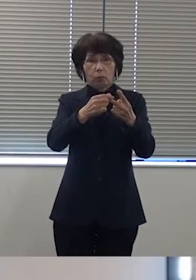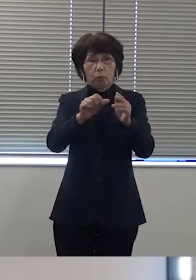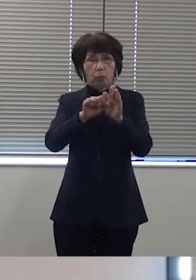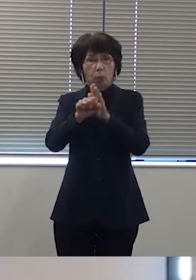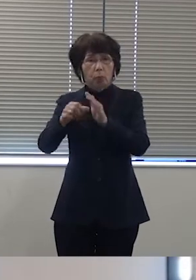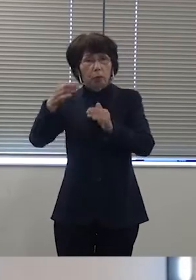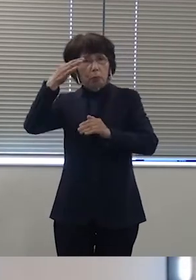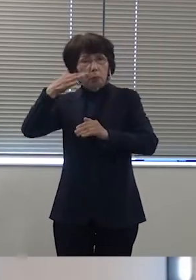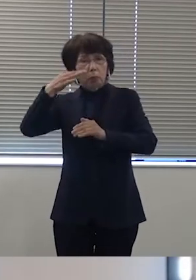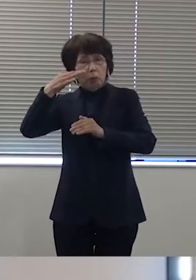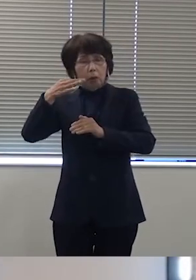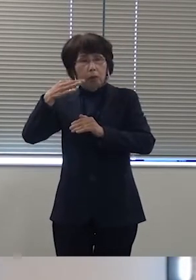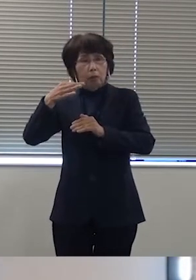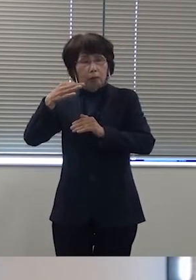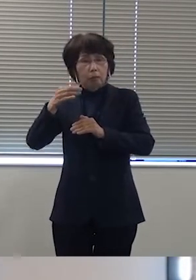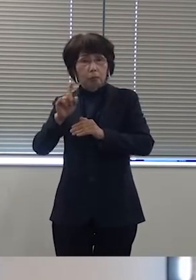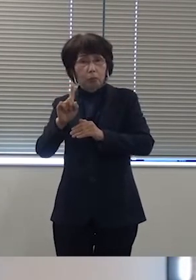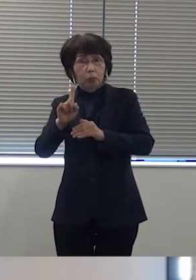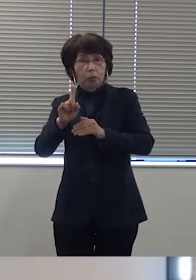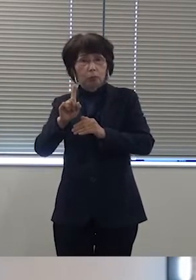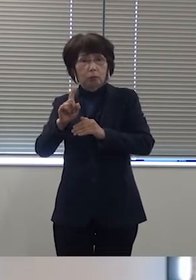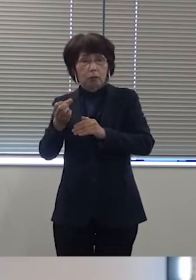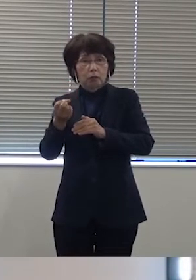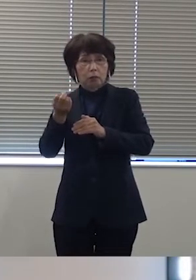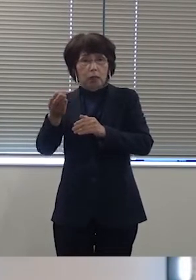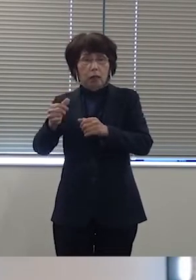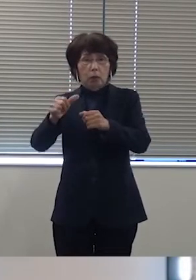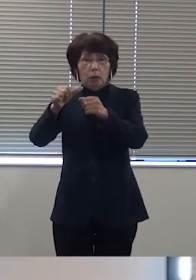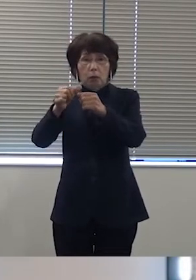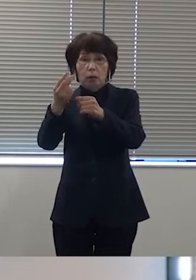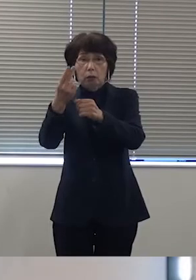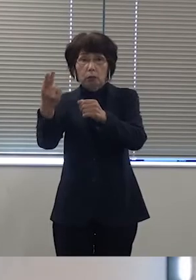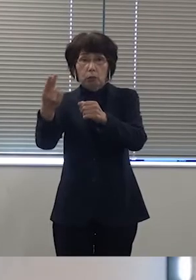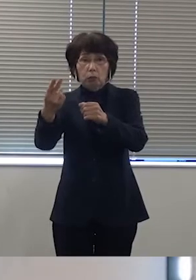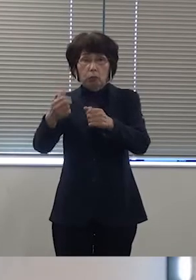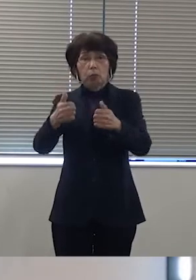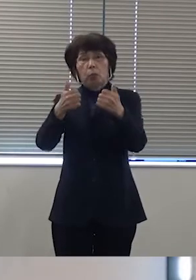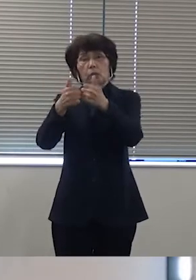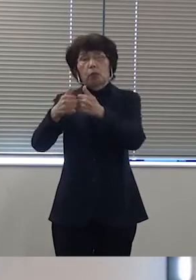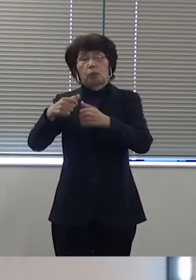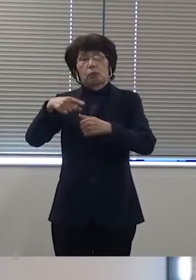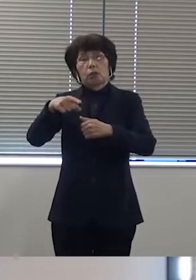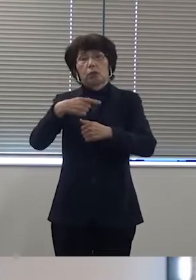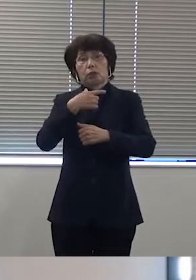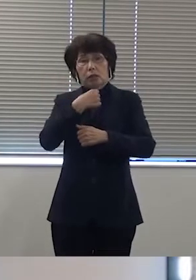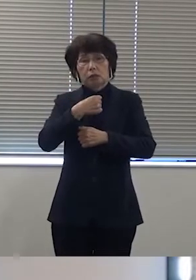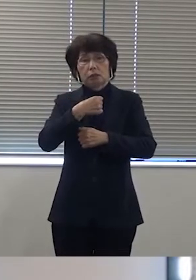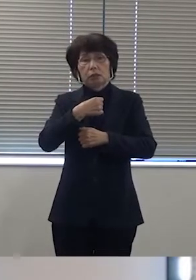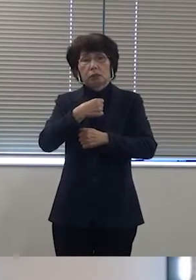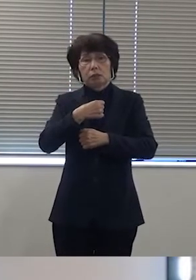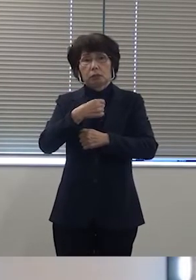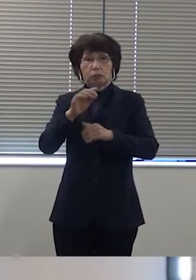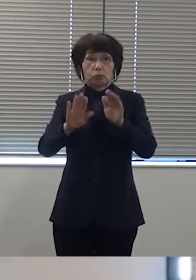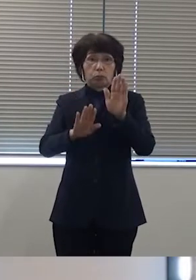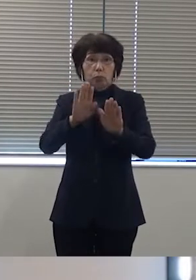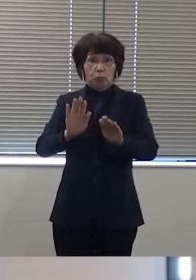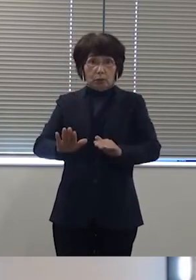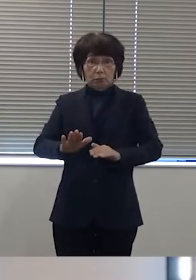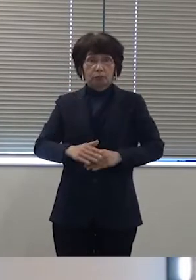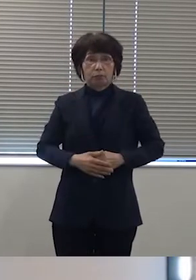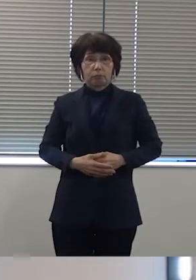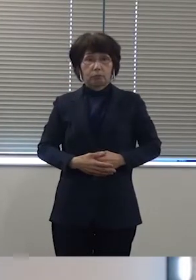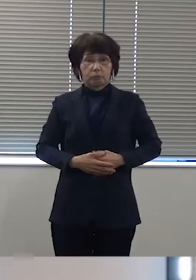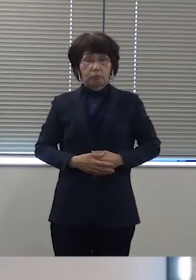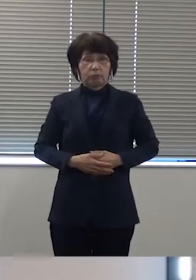検討していきたいというやりながら、今状況になっています。 それすみません、つながり5年度には